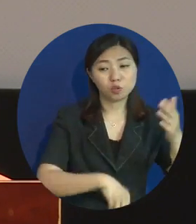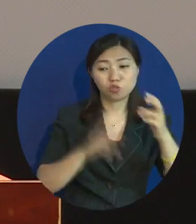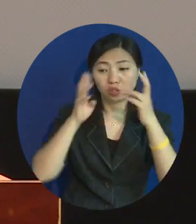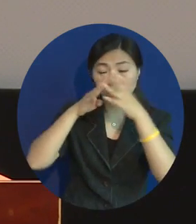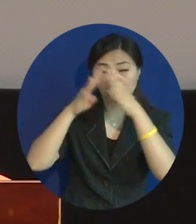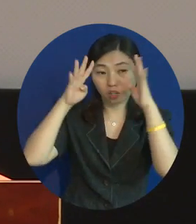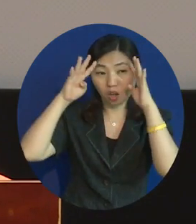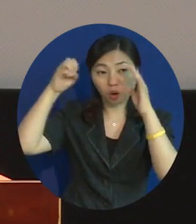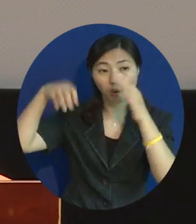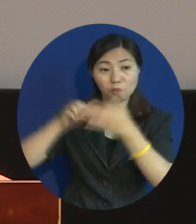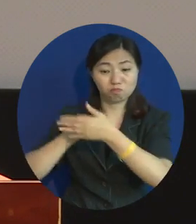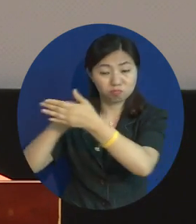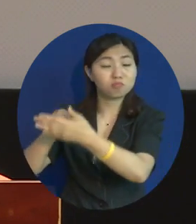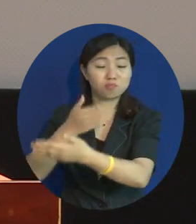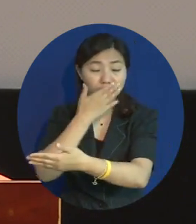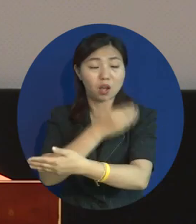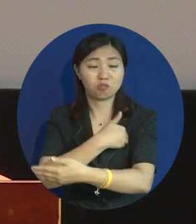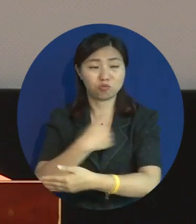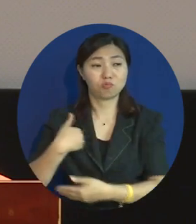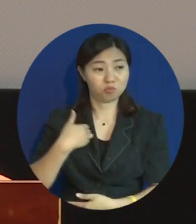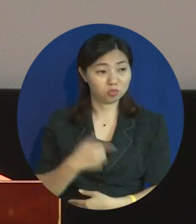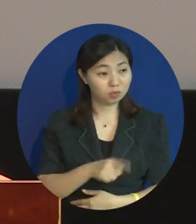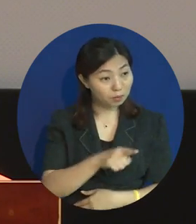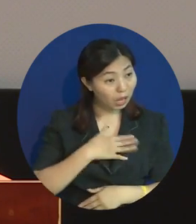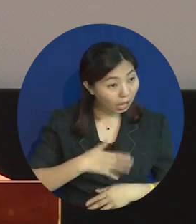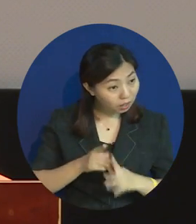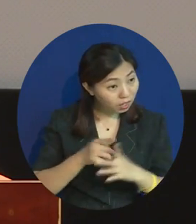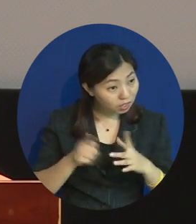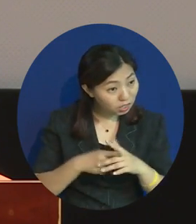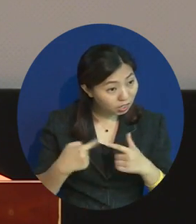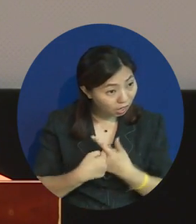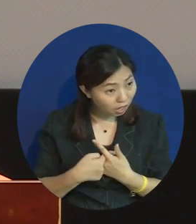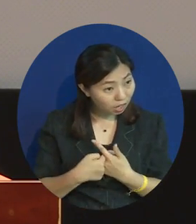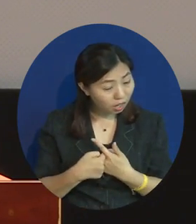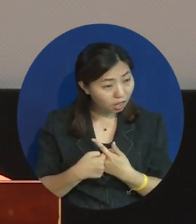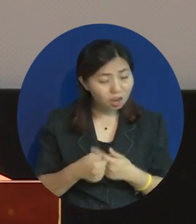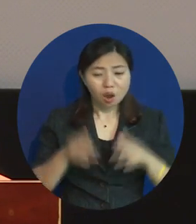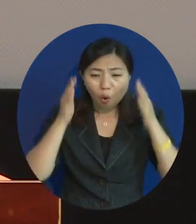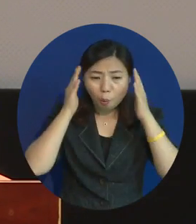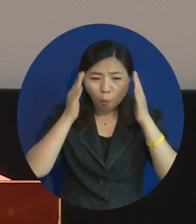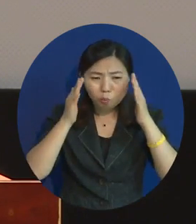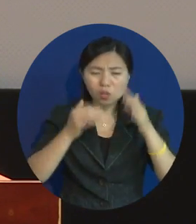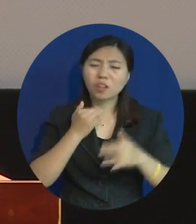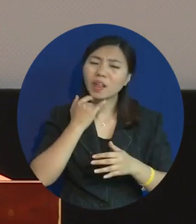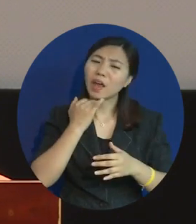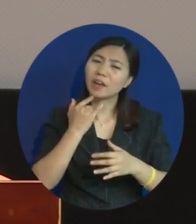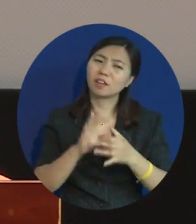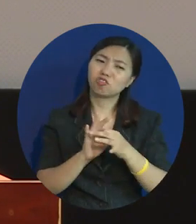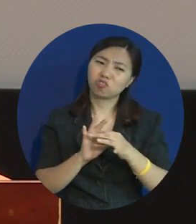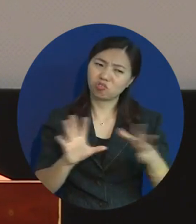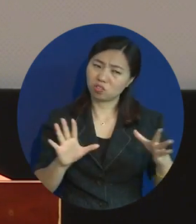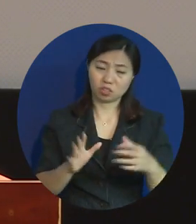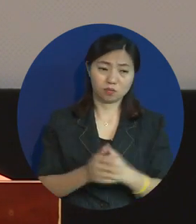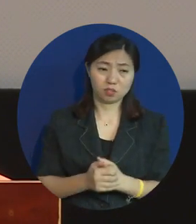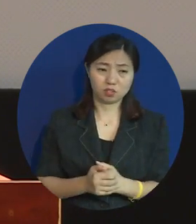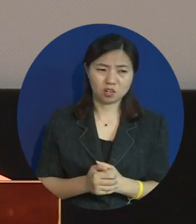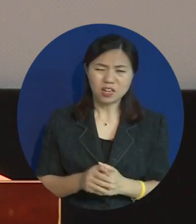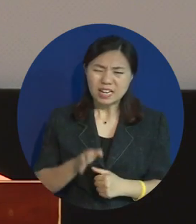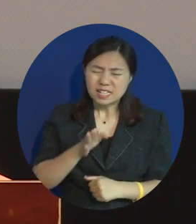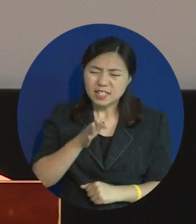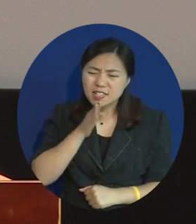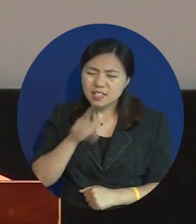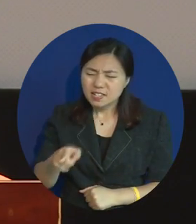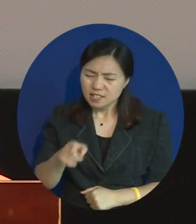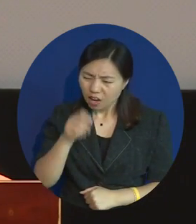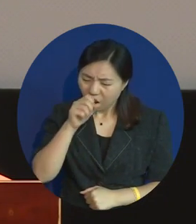돼. 예. 무슨 말인지 아시겠어요? 예, 그러니까 알겠습니다. 학문은 나이가 중요한 게 아니라 정말 내가